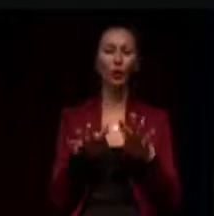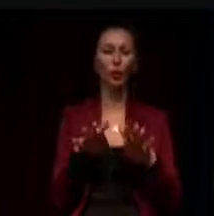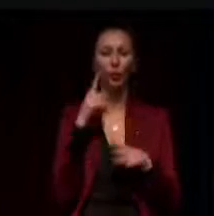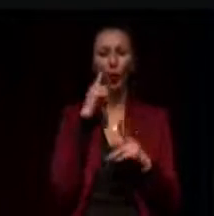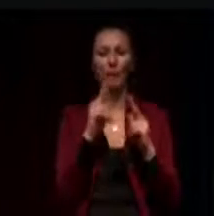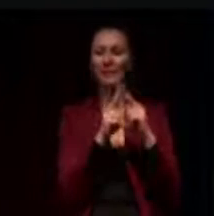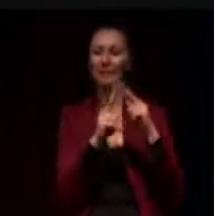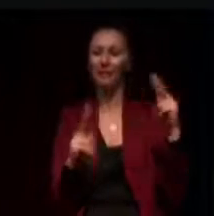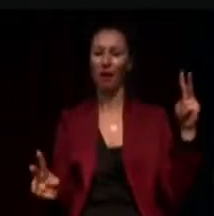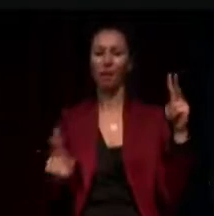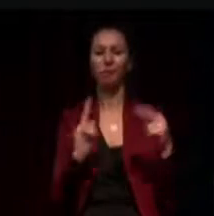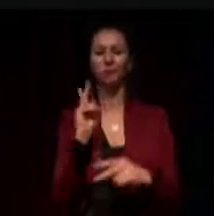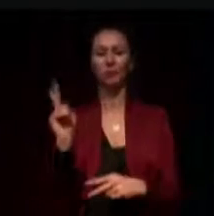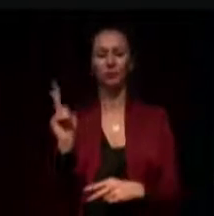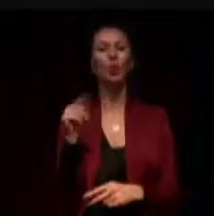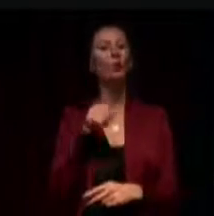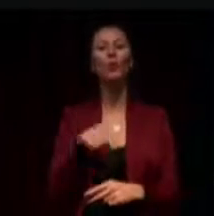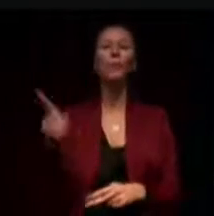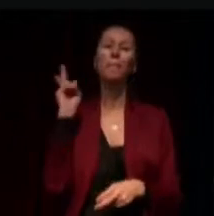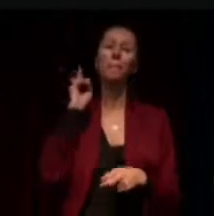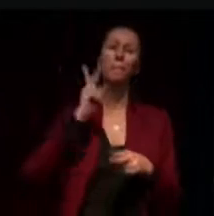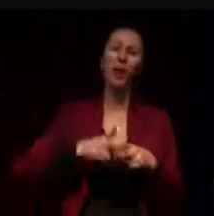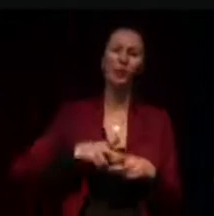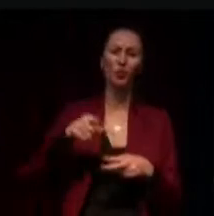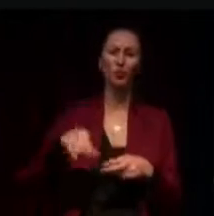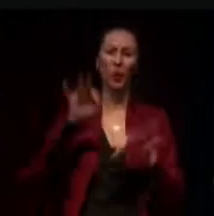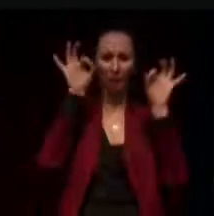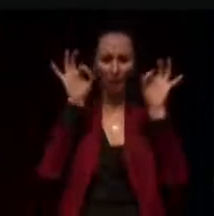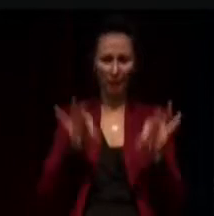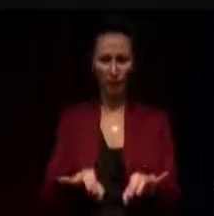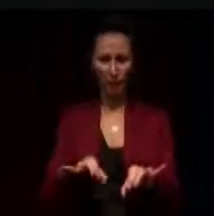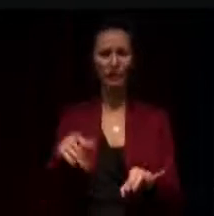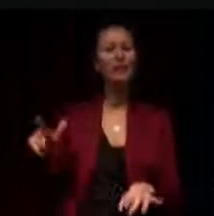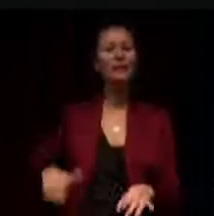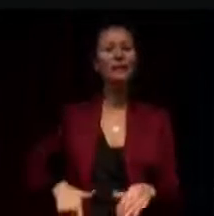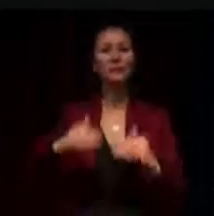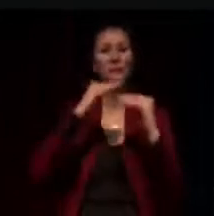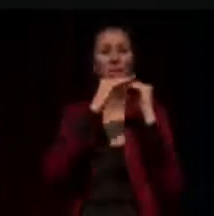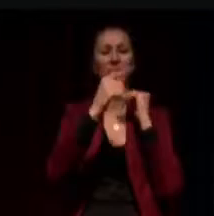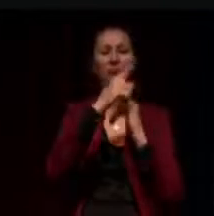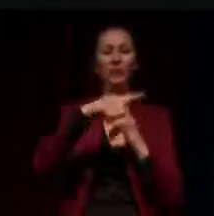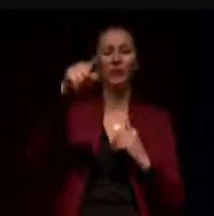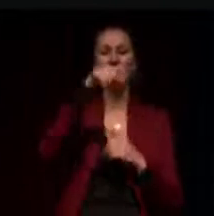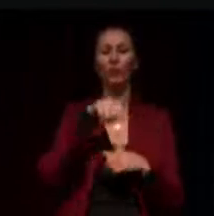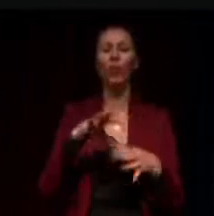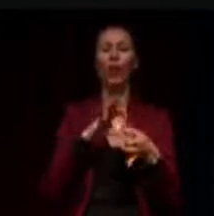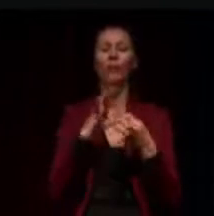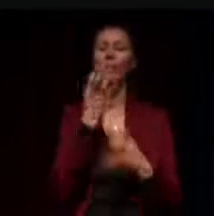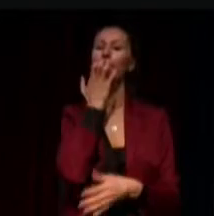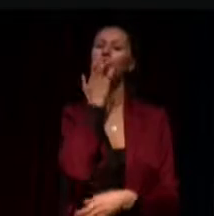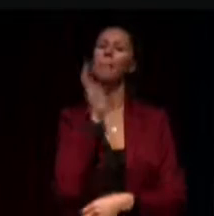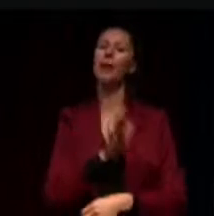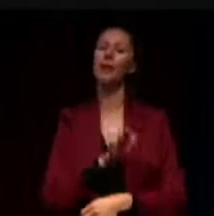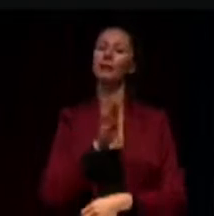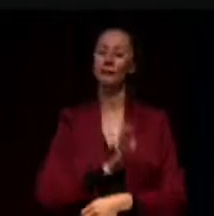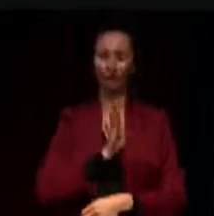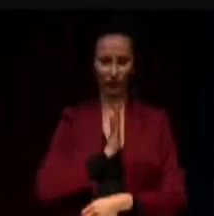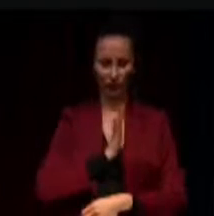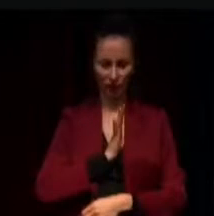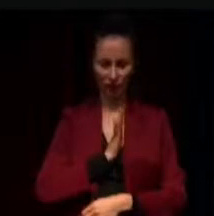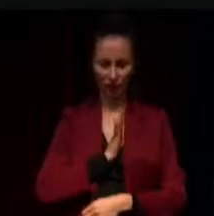göre sıraladığınız. Bunlara bir an önce başlanırsa, çünkü İzmirli'nin bu anlamda beklentisi